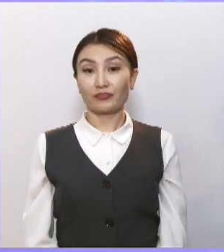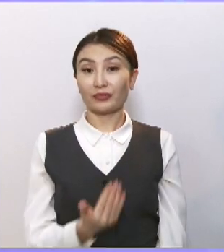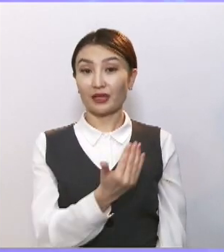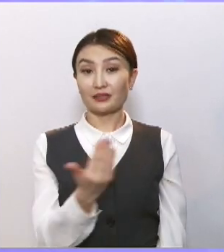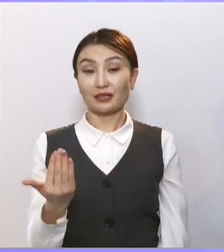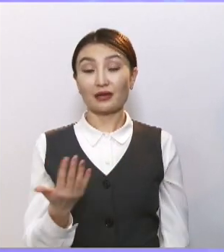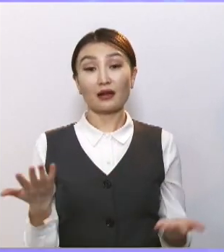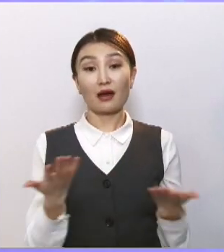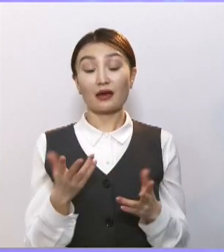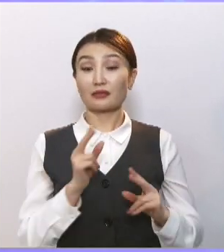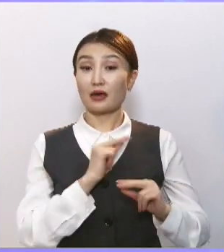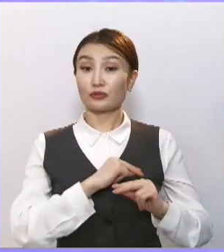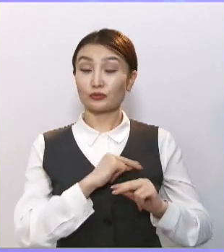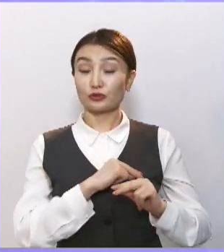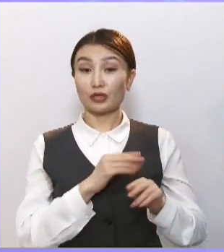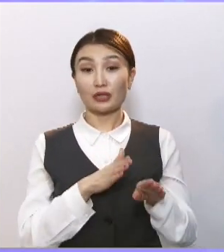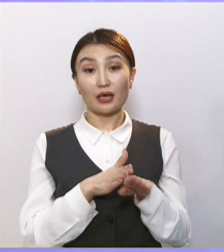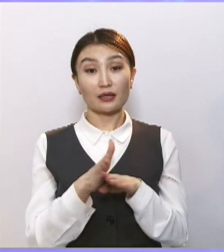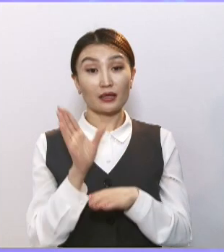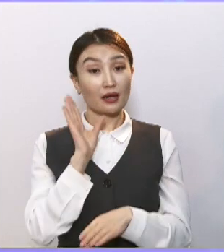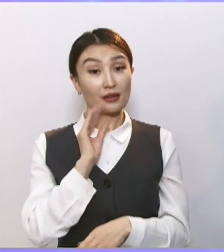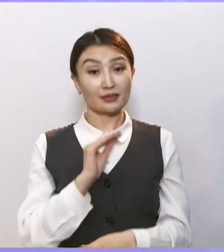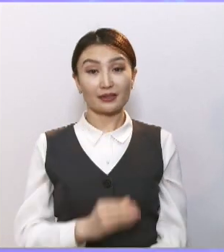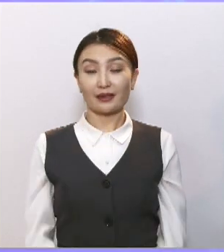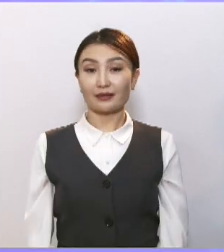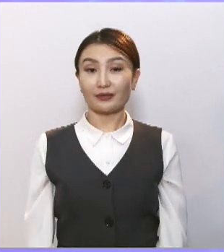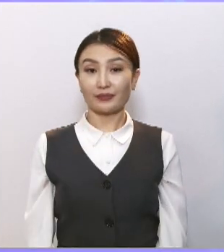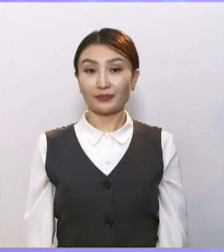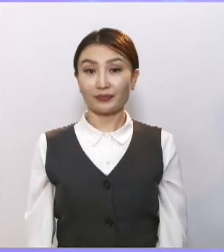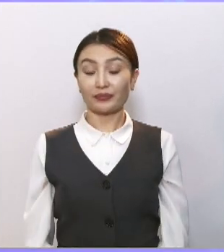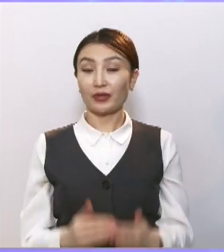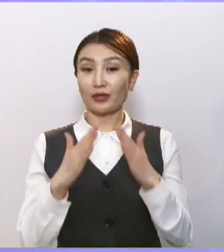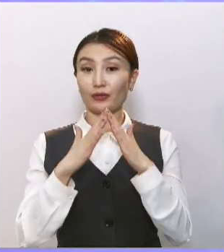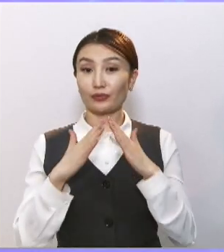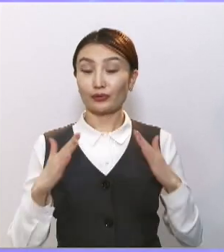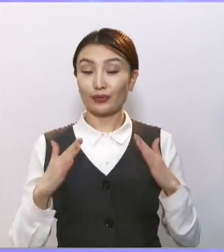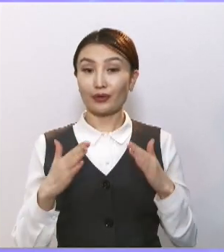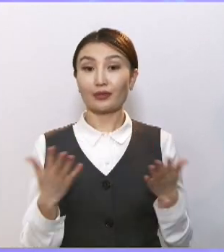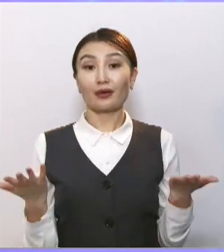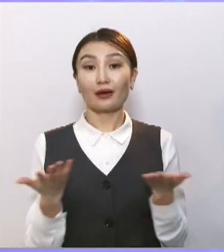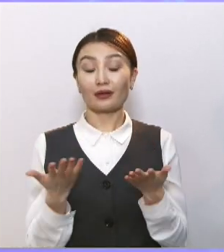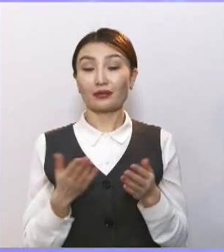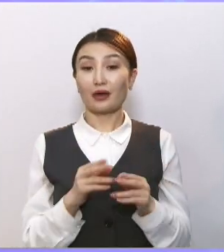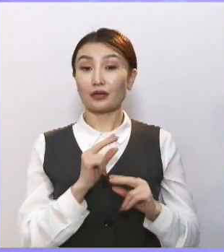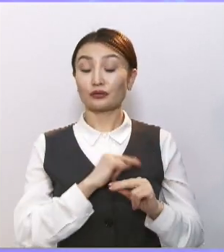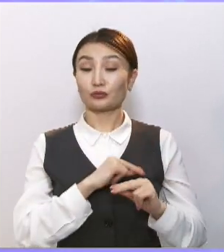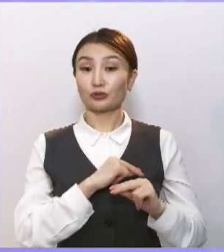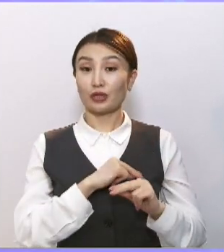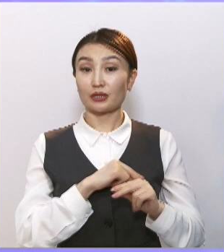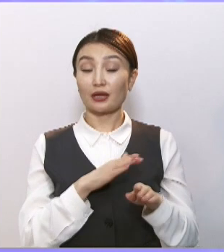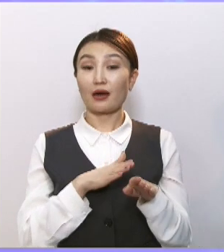Силер кандай жумуштарды аткара аласыңар? Үйдө кандай